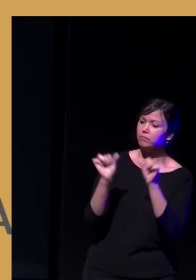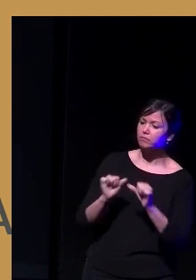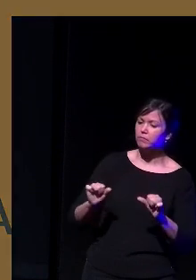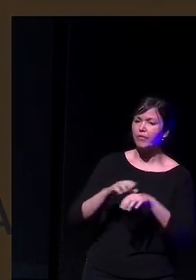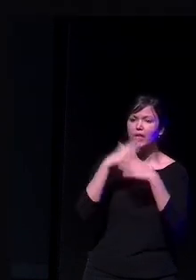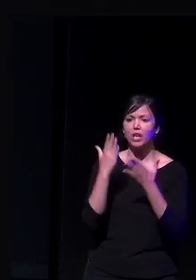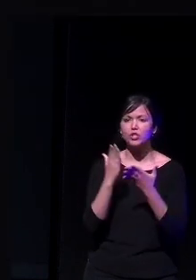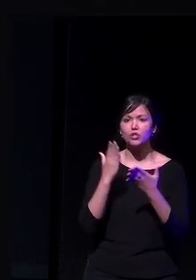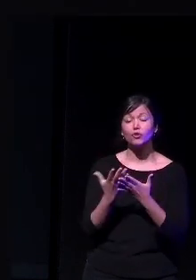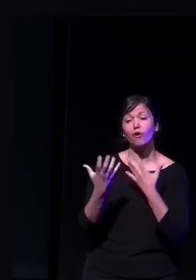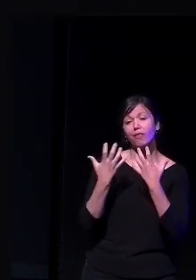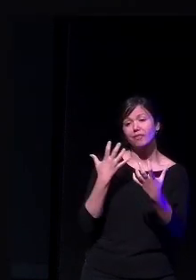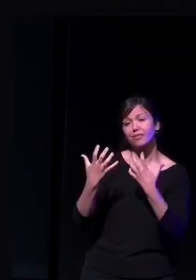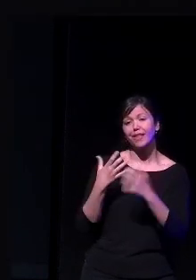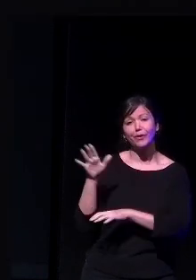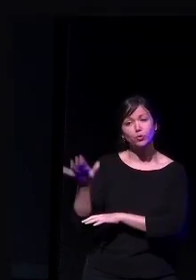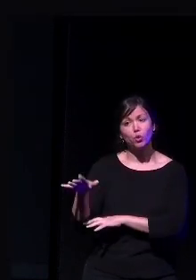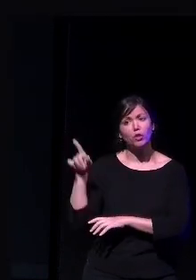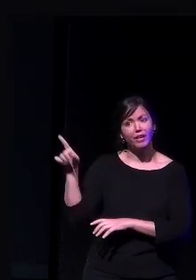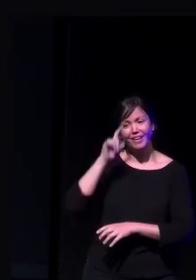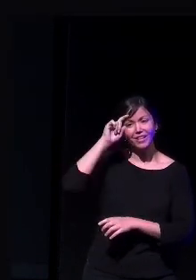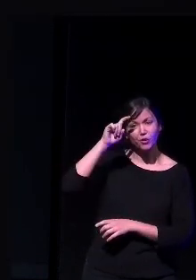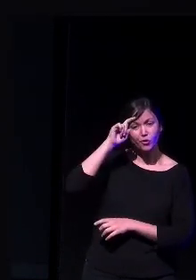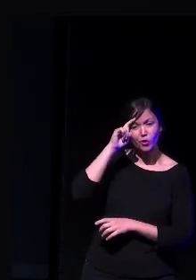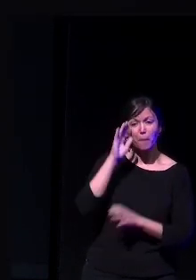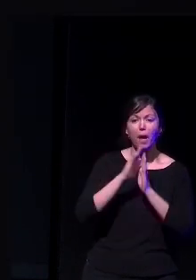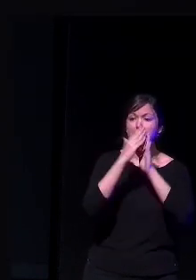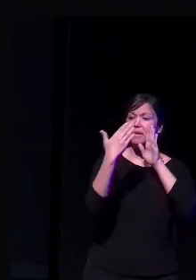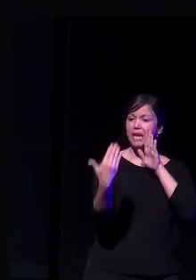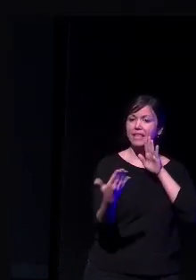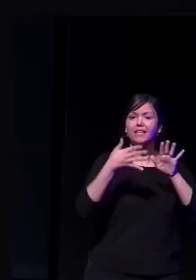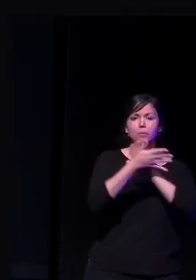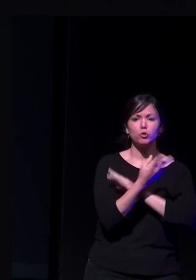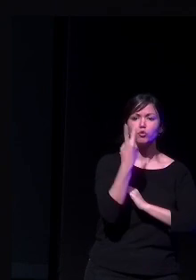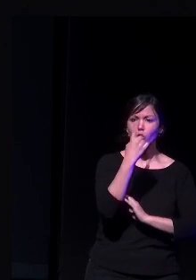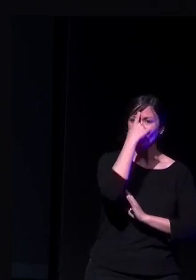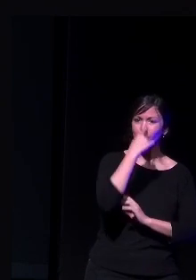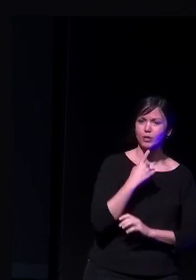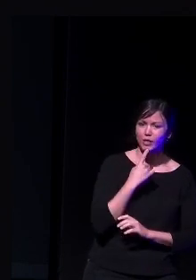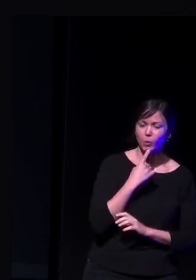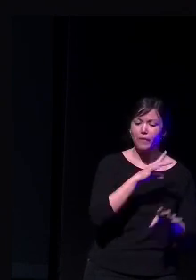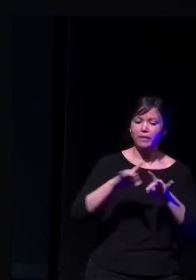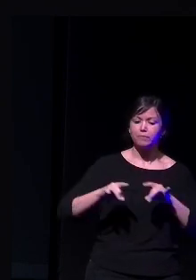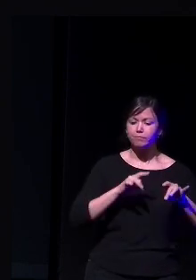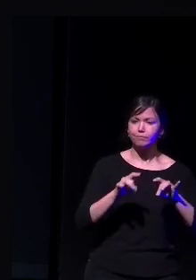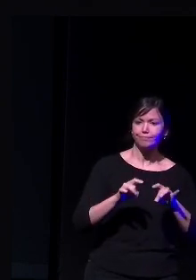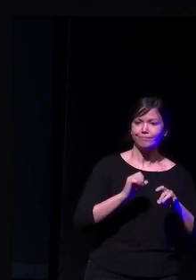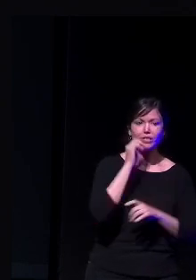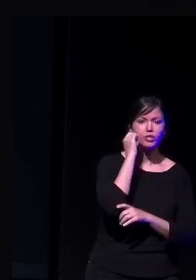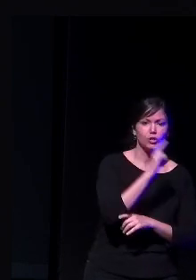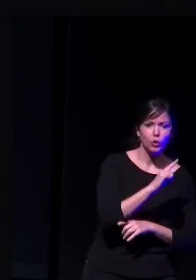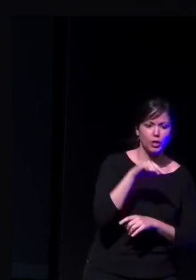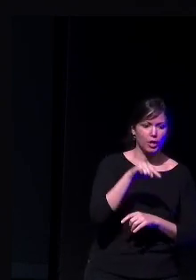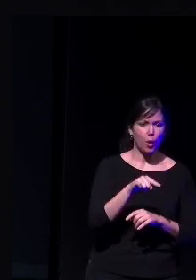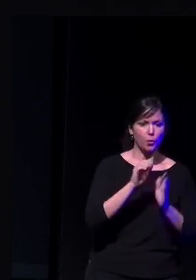d'Art d'Olot. Aquesta escultura es diu Emmirallat perquè es presenten dues siluetes de la demarcació de Girona que una s'emmiralla